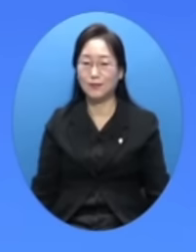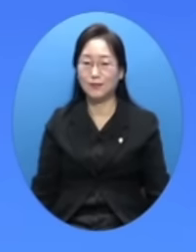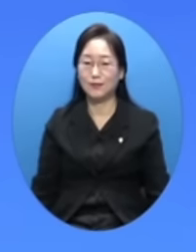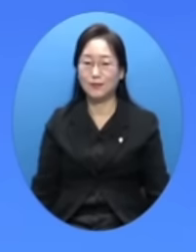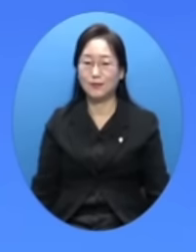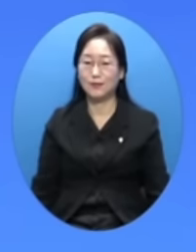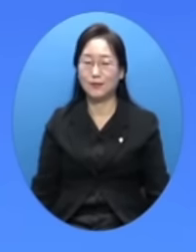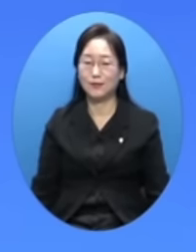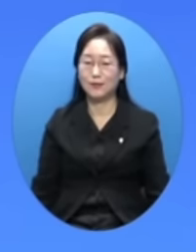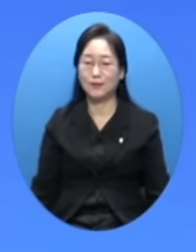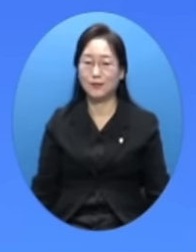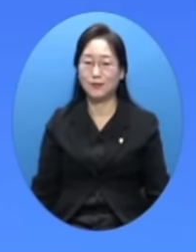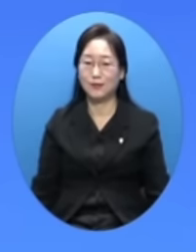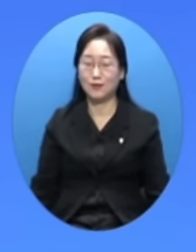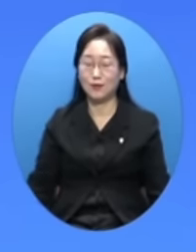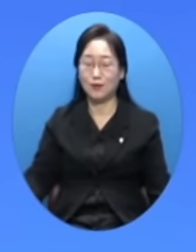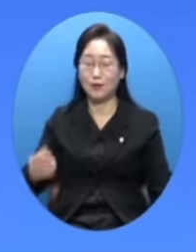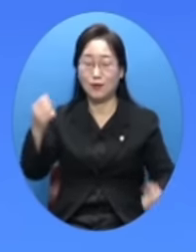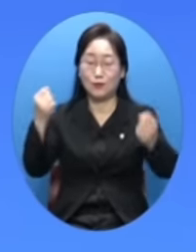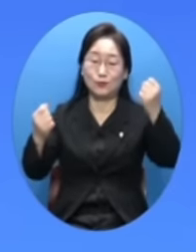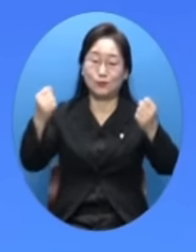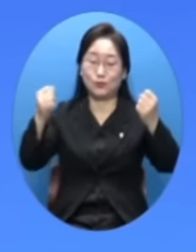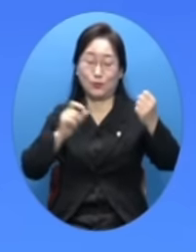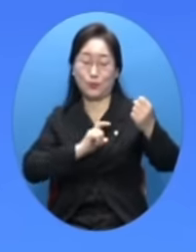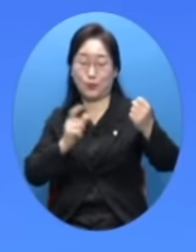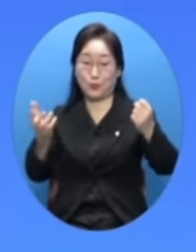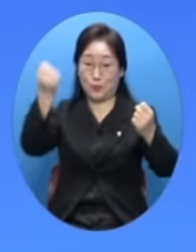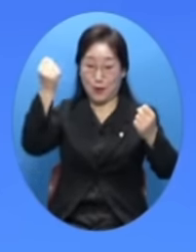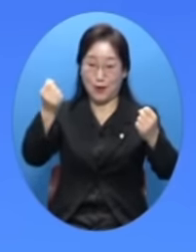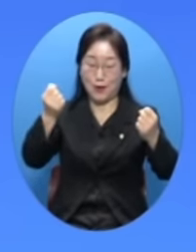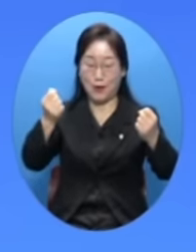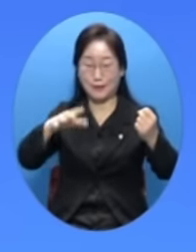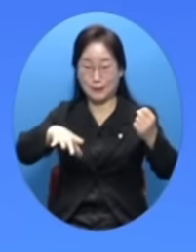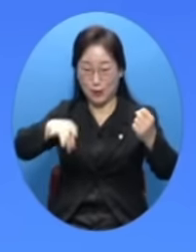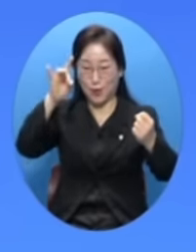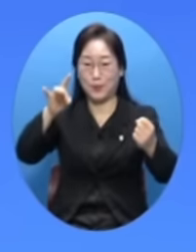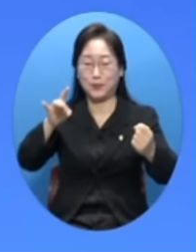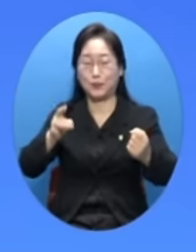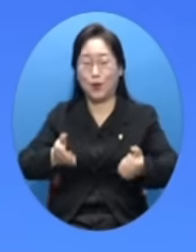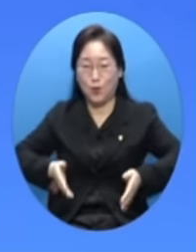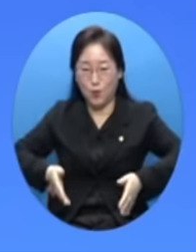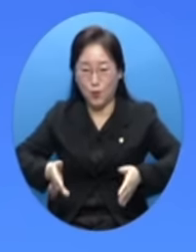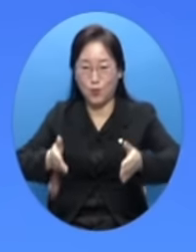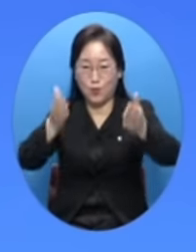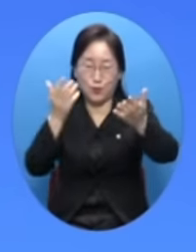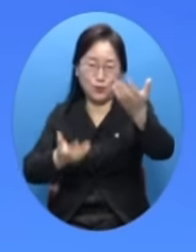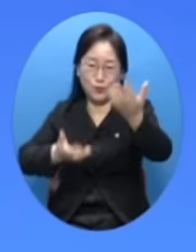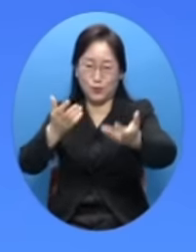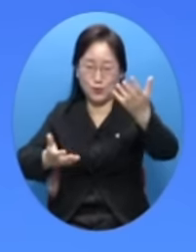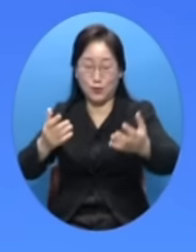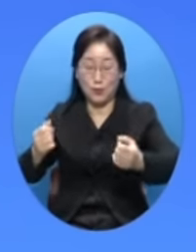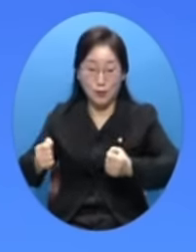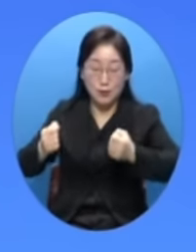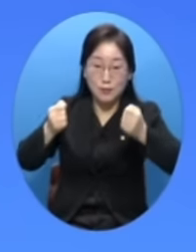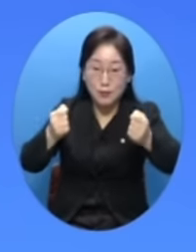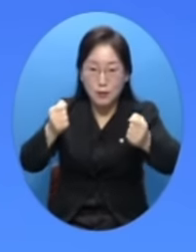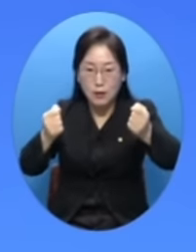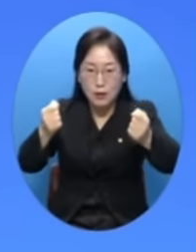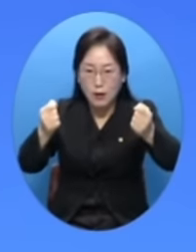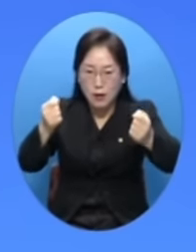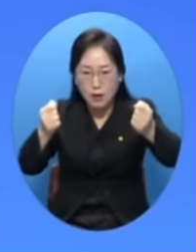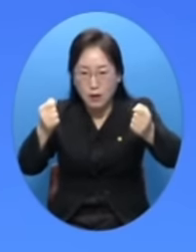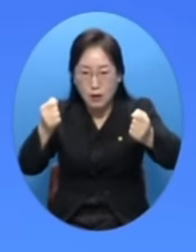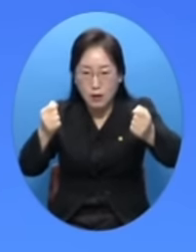것입니다 운전 면을 따고 처음 고속도로에 운전을 하고 나갔다가